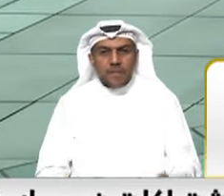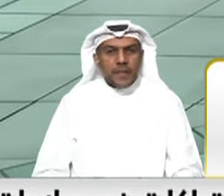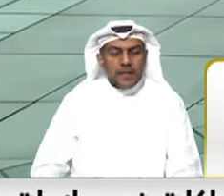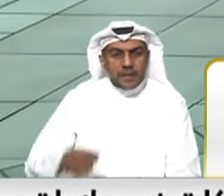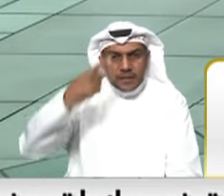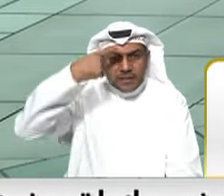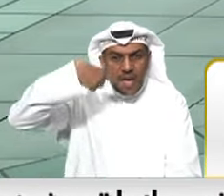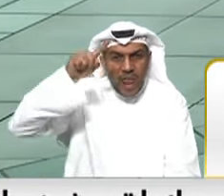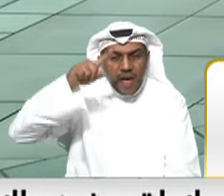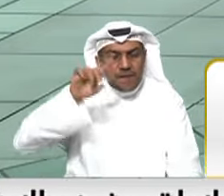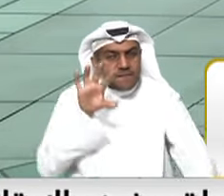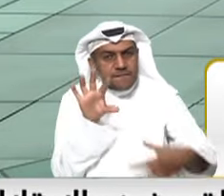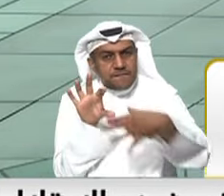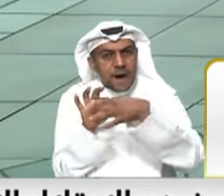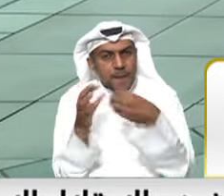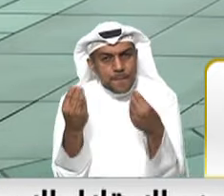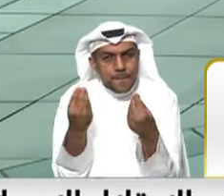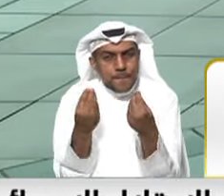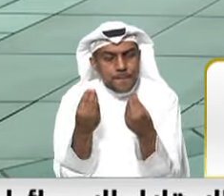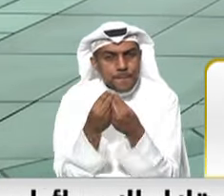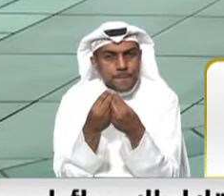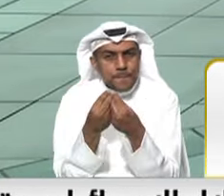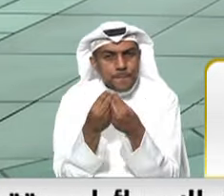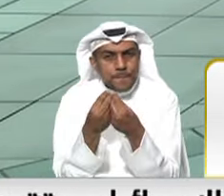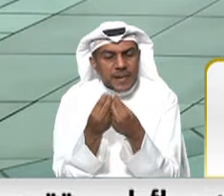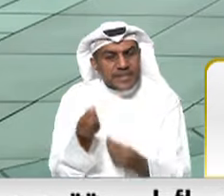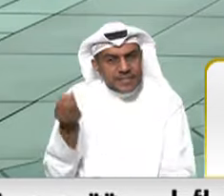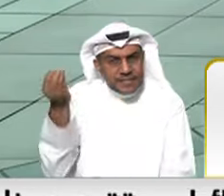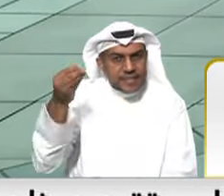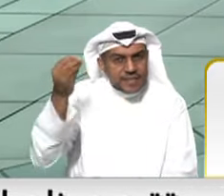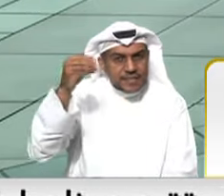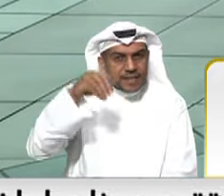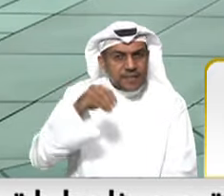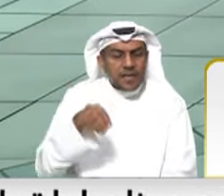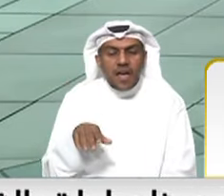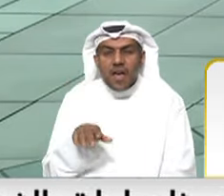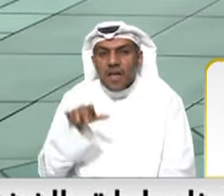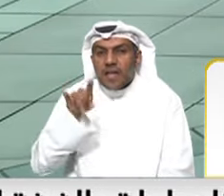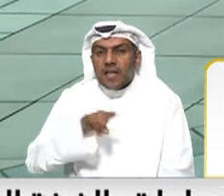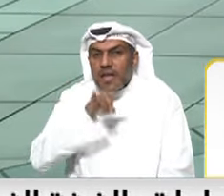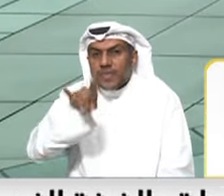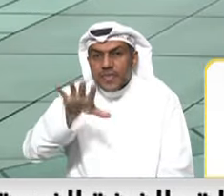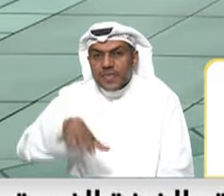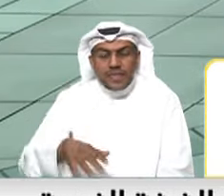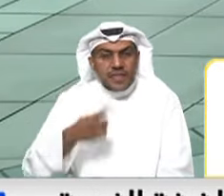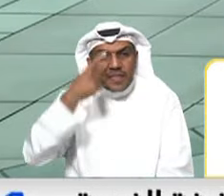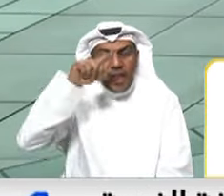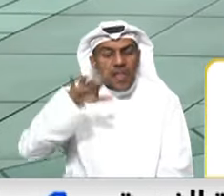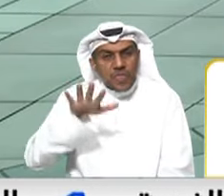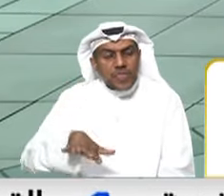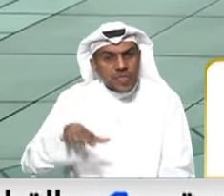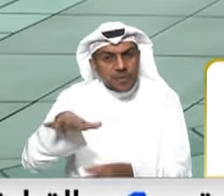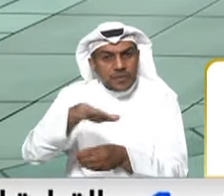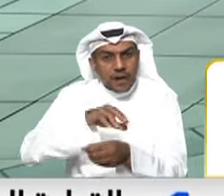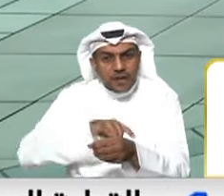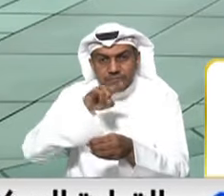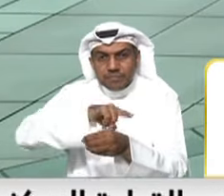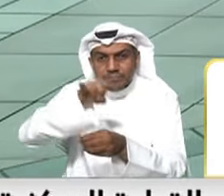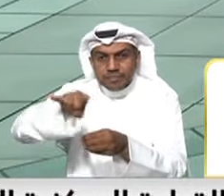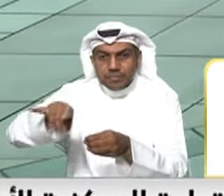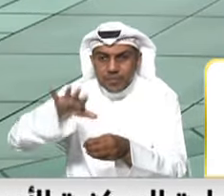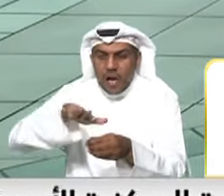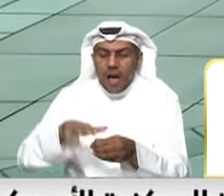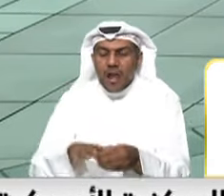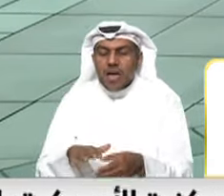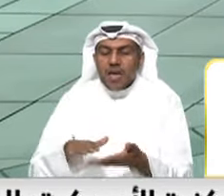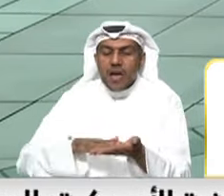تفعيل الاتفاقية هذه خلال الصيف، وراح تشمل أيضا النقاط الداخلية في تايلند ومن أهمها بوكيت، وأيضا